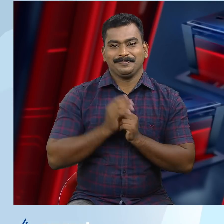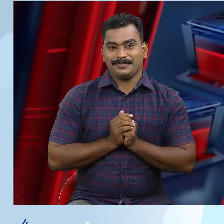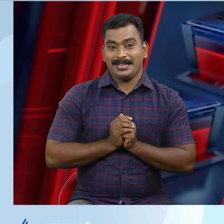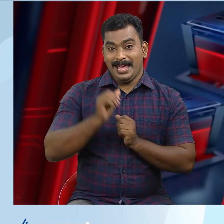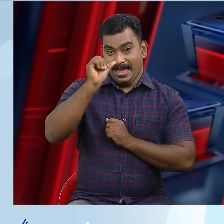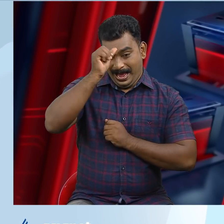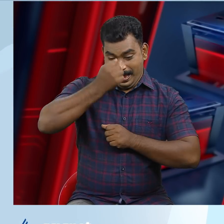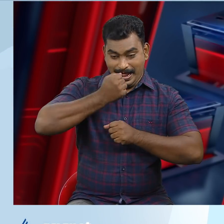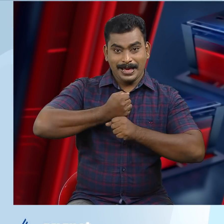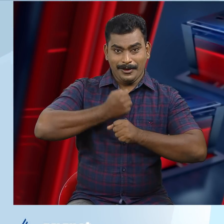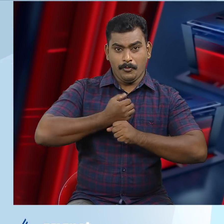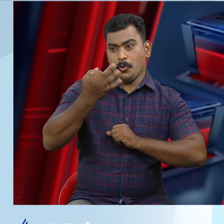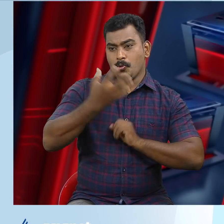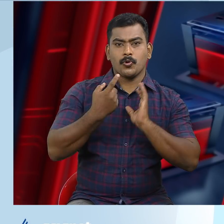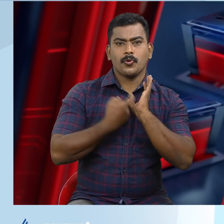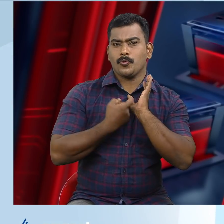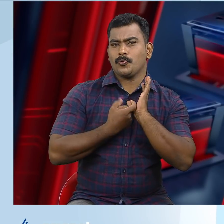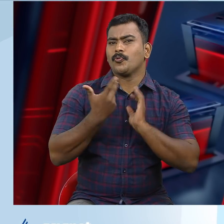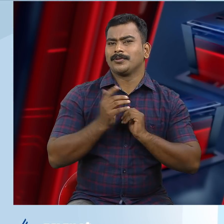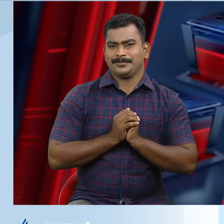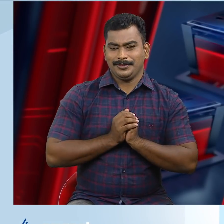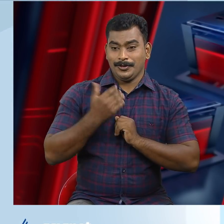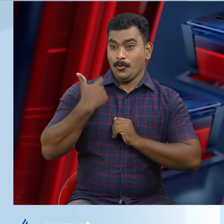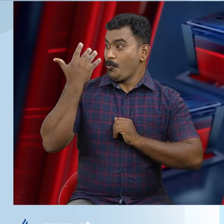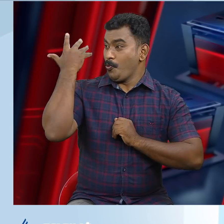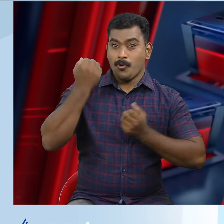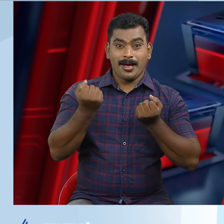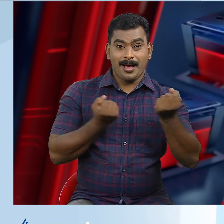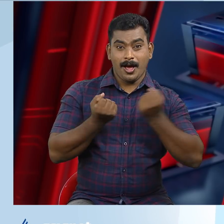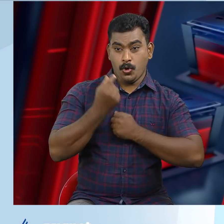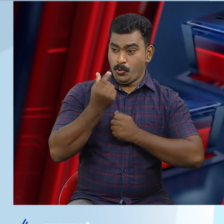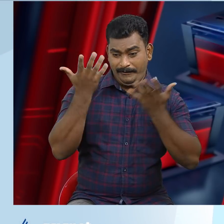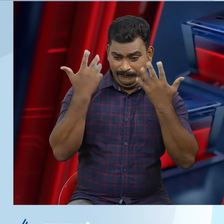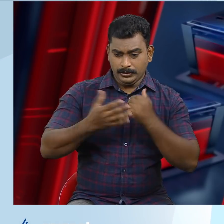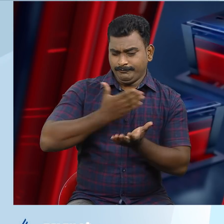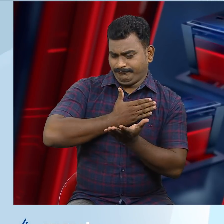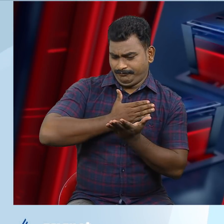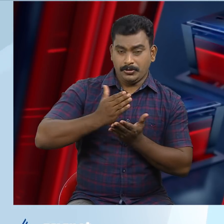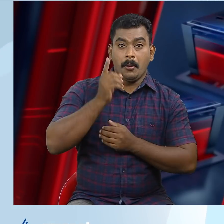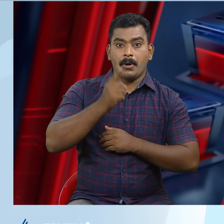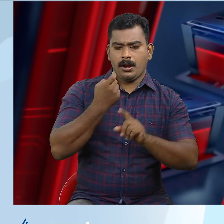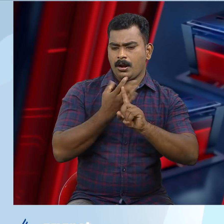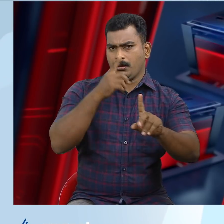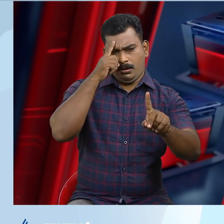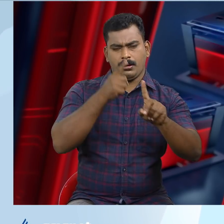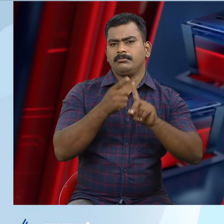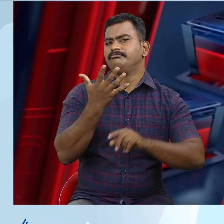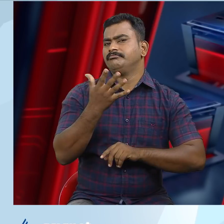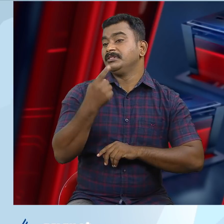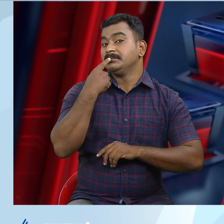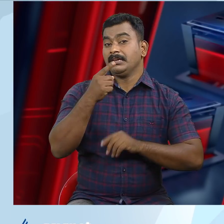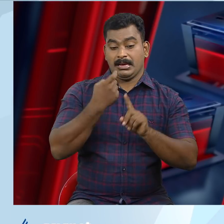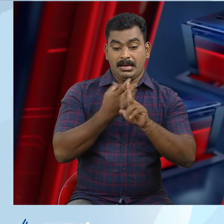വാഹനം പൊളിക്കൽ ചട്ടത്തിൽ എതിർപ്പുമായി കേരളം. വൻകിട കുത്തകകളെ സഹായിക്കാനുള്ള ഗൂഢനീക്കമാണിതെന്ന് മന്ത്രി ആന്റണി രാജു